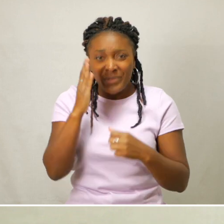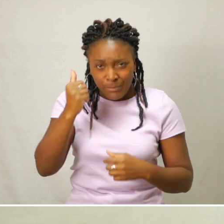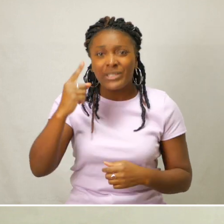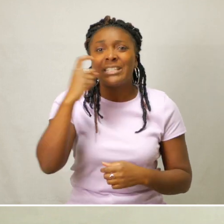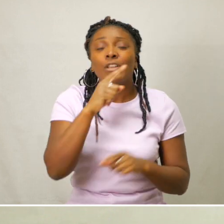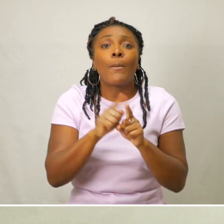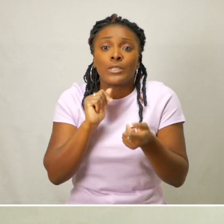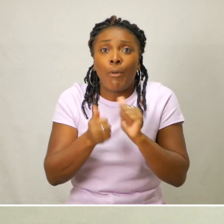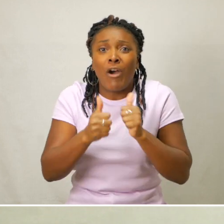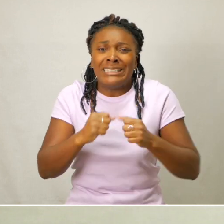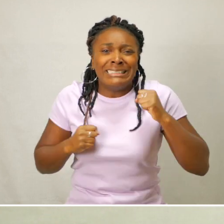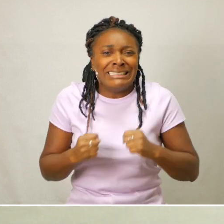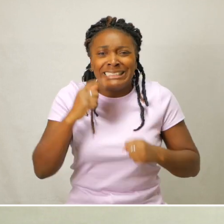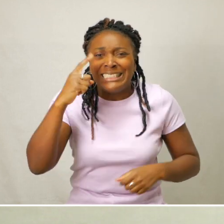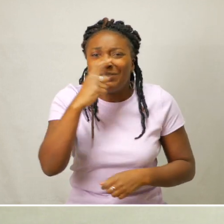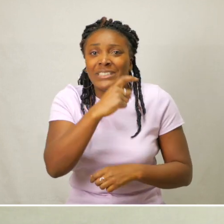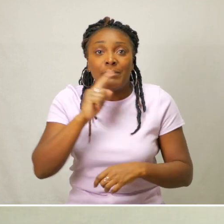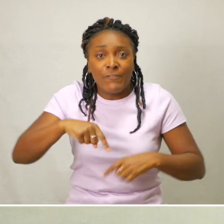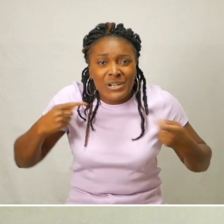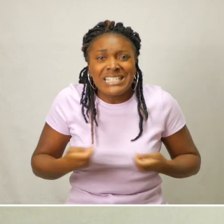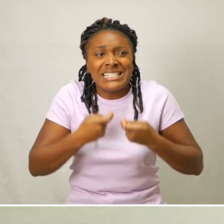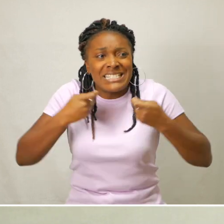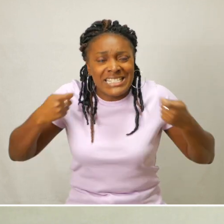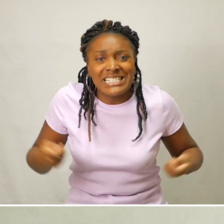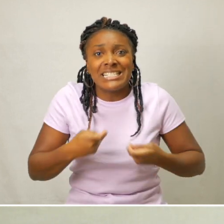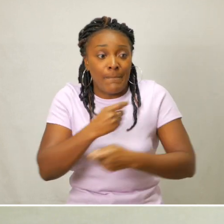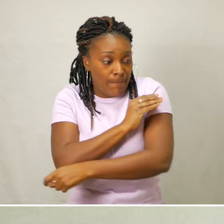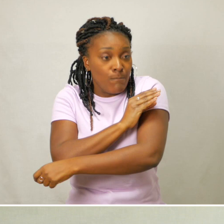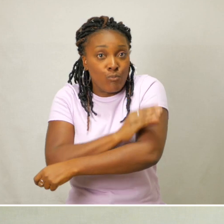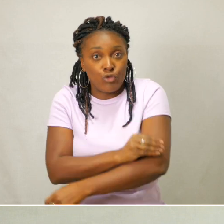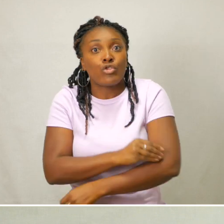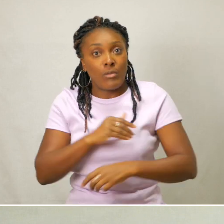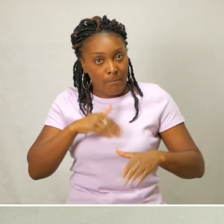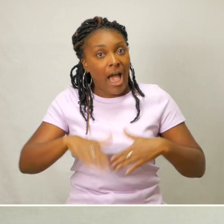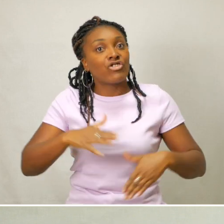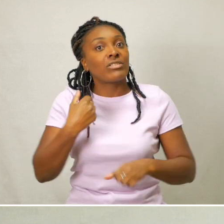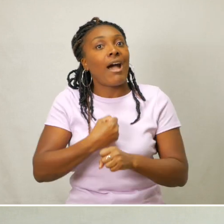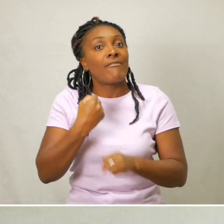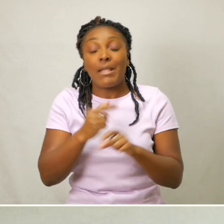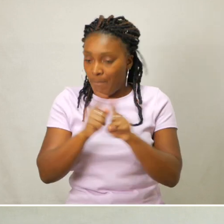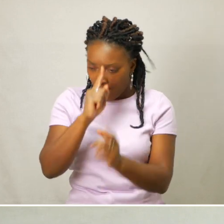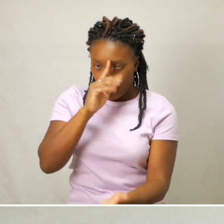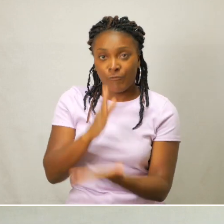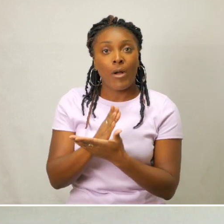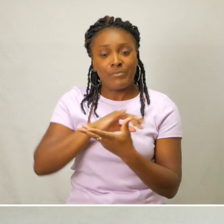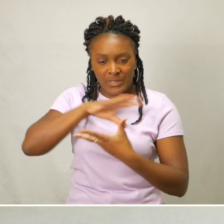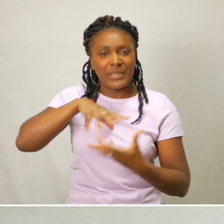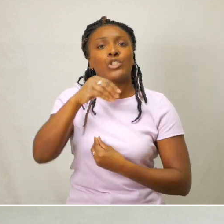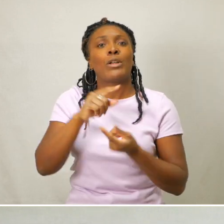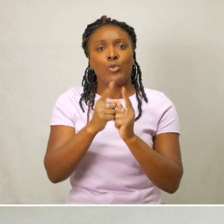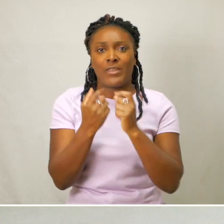difficile. C'est de l'endurance, mais tes muscles spirituels sont en train de se fortifier. Tu deviens un homme ou une femme de